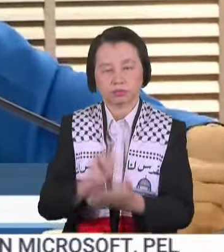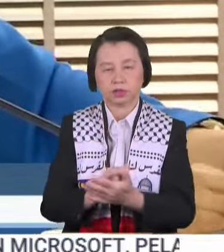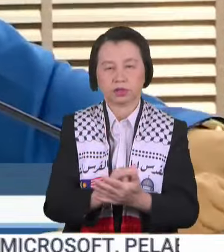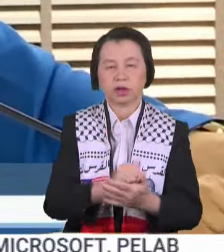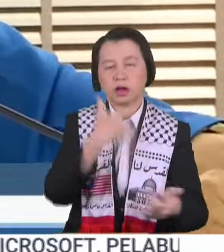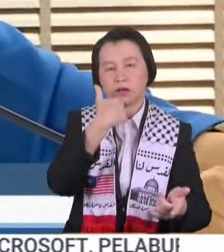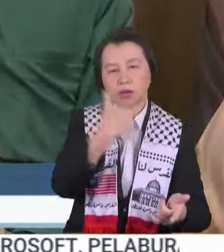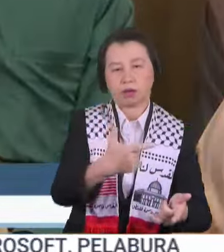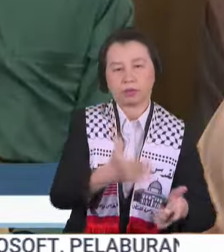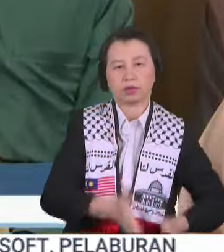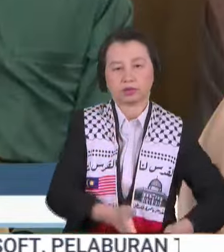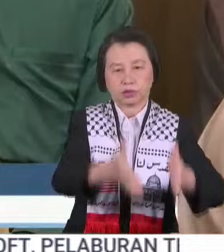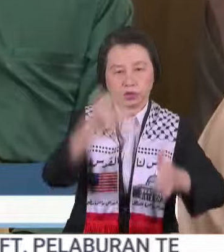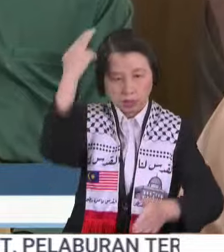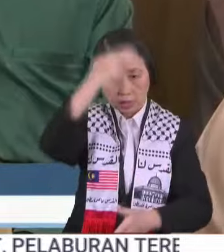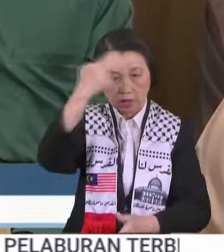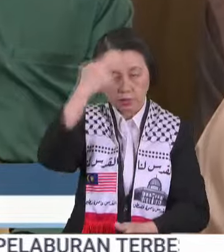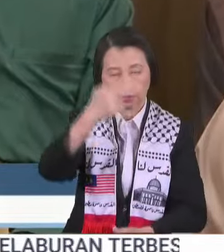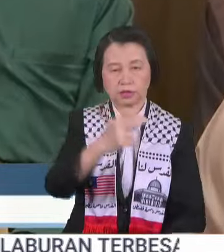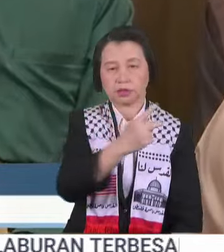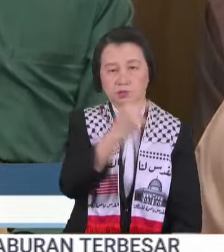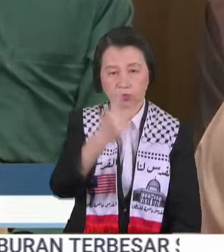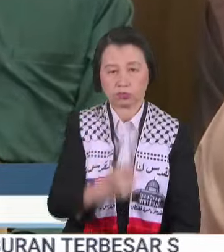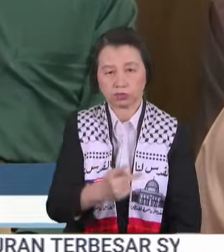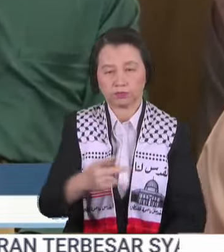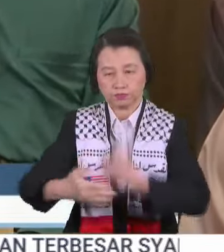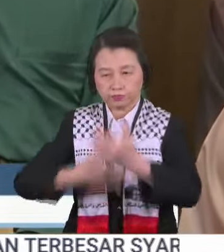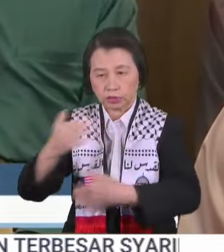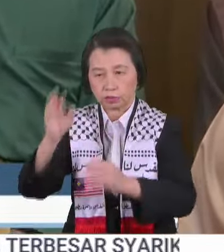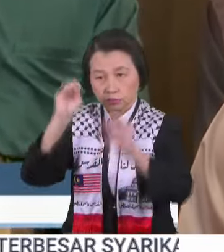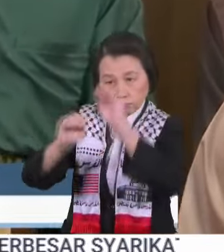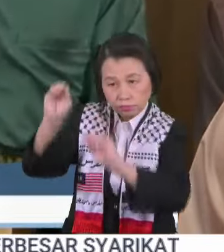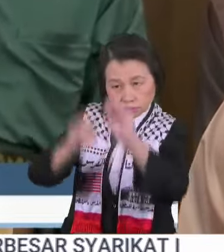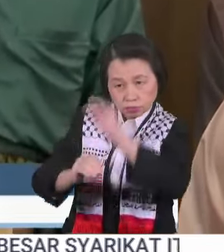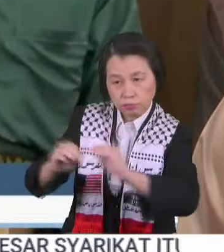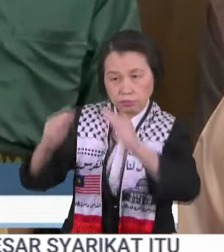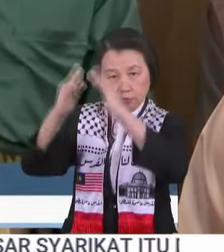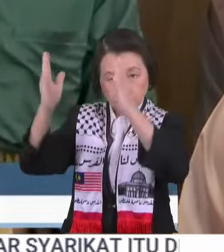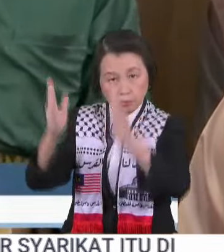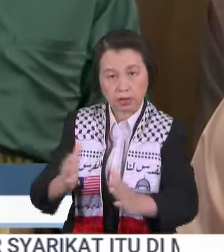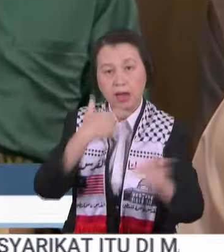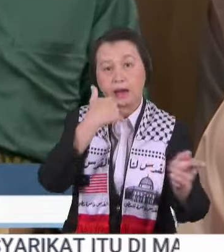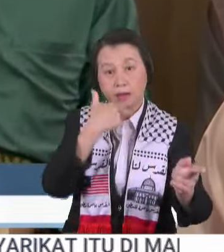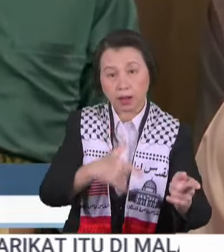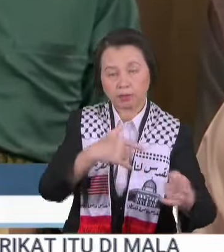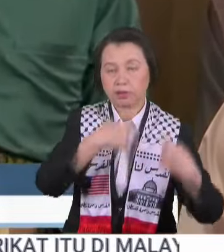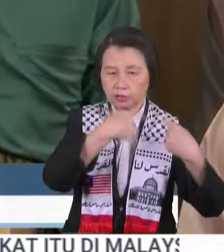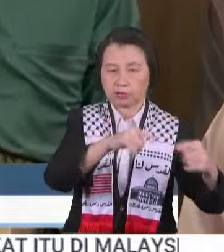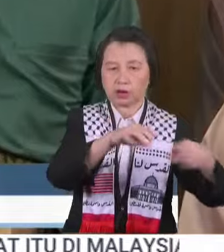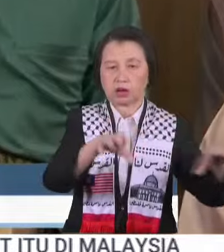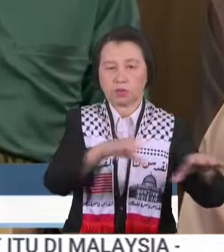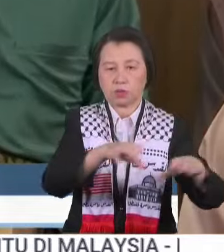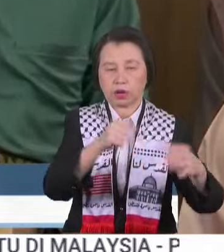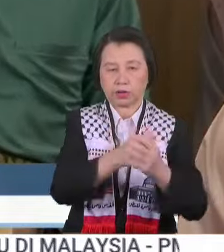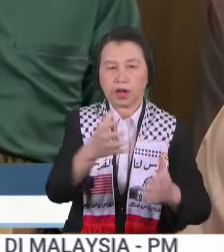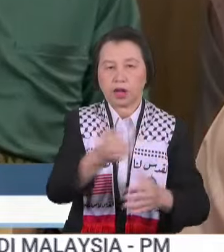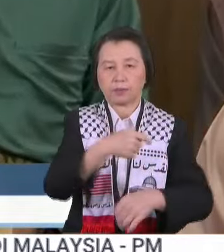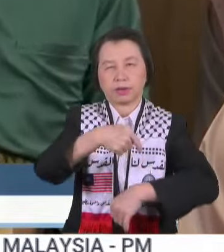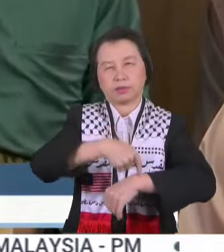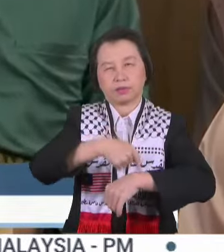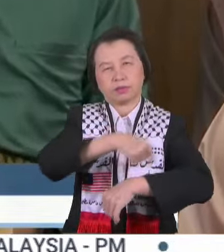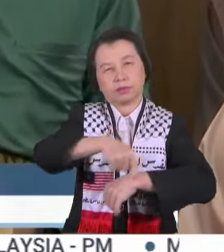Baitul Mal di Jalan Haji Taha Kuching. Proses mengubah suai bangunan Baitul Mal lama kini sedang dilakukan dan mengambil